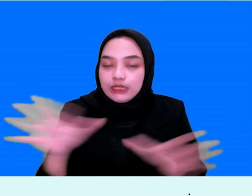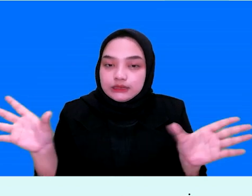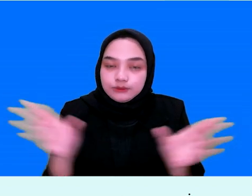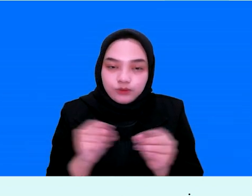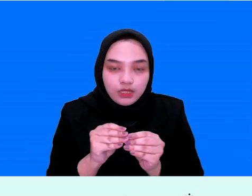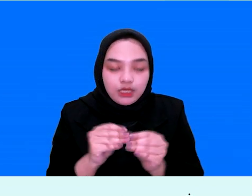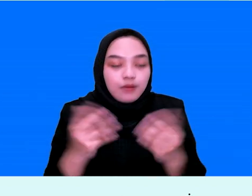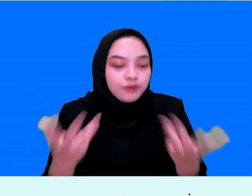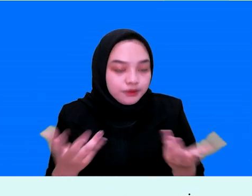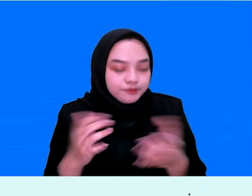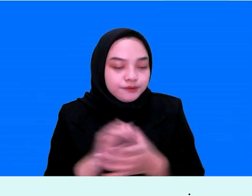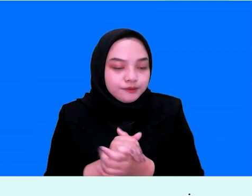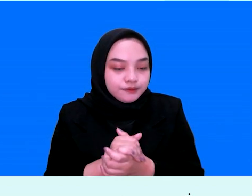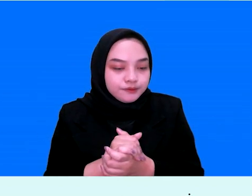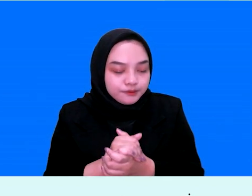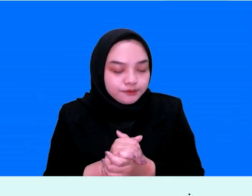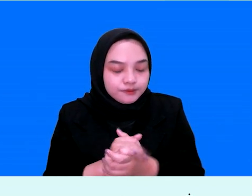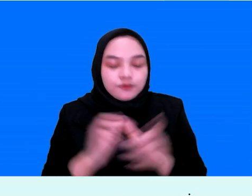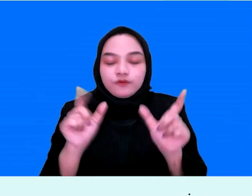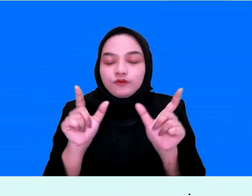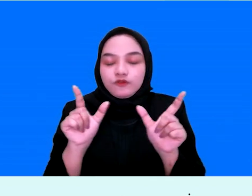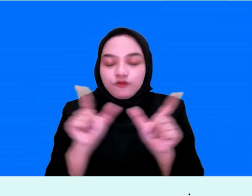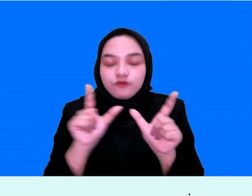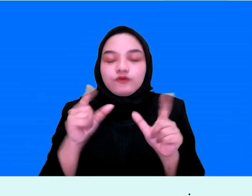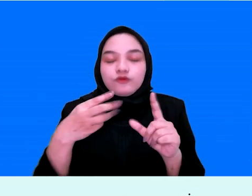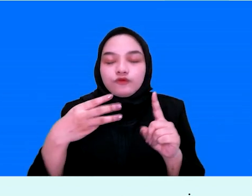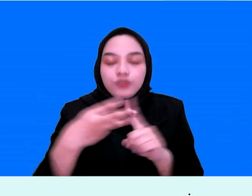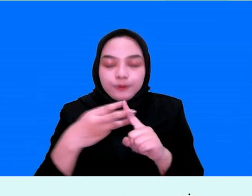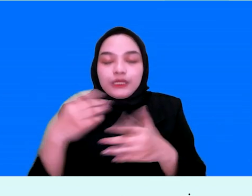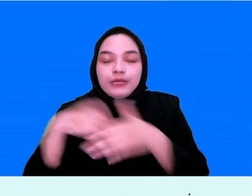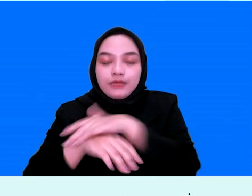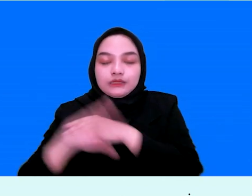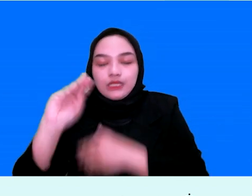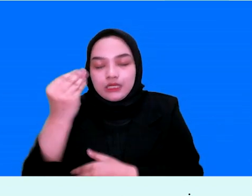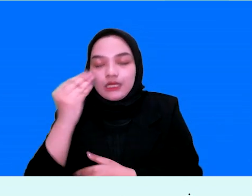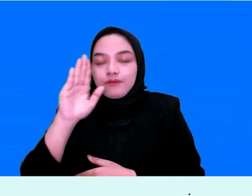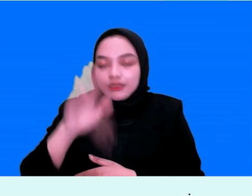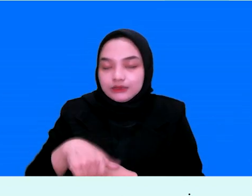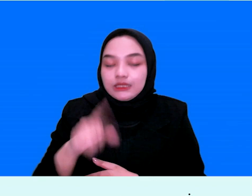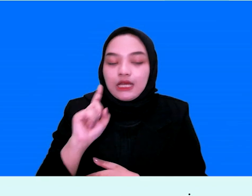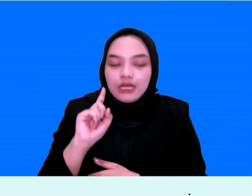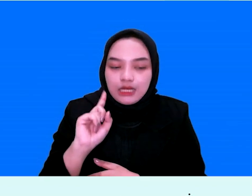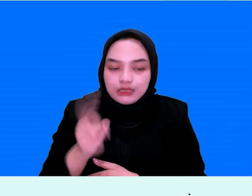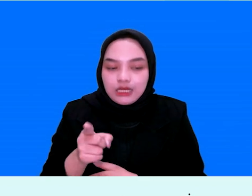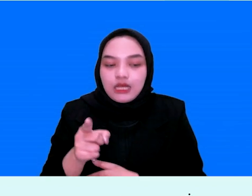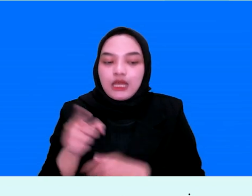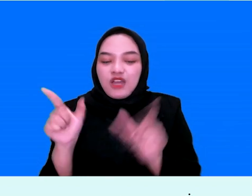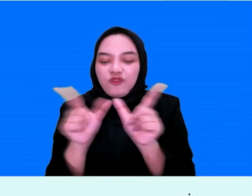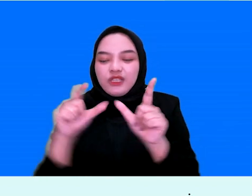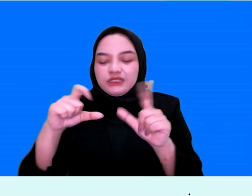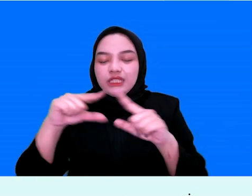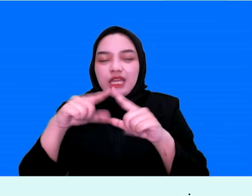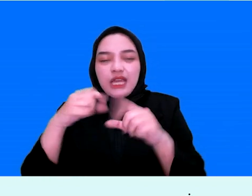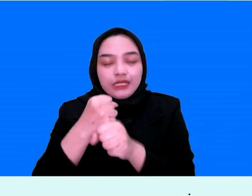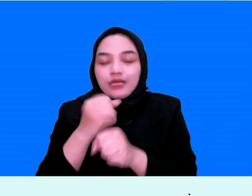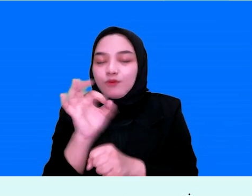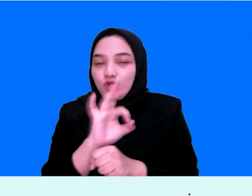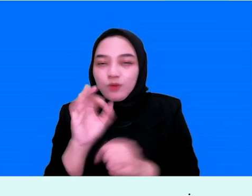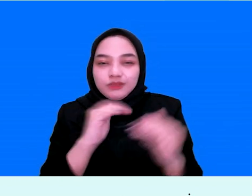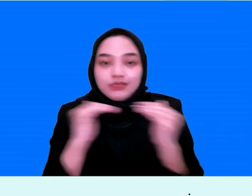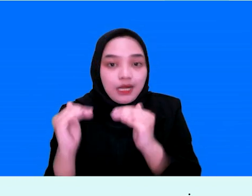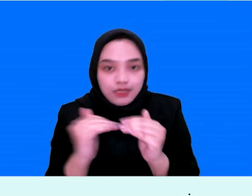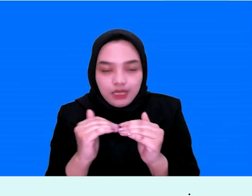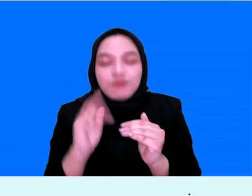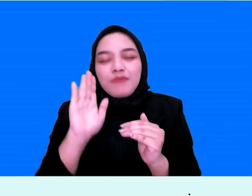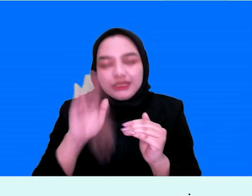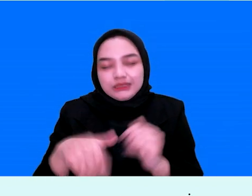Jadi kesimpulannya adalah website MRT Jakarta ini masih terdapat WCAG yang masih belum memenuhi standar dan masih ada isu di